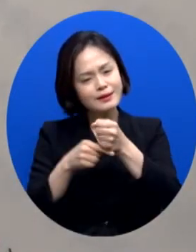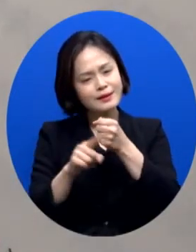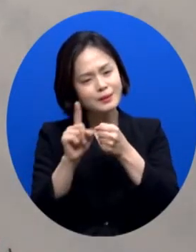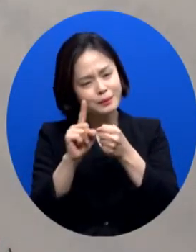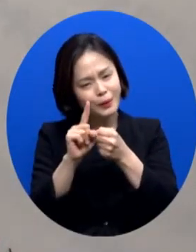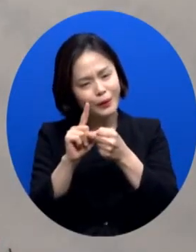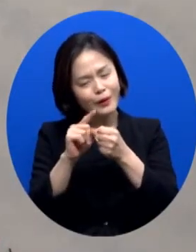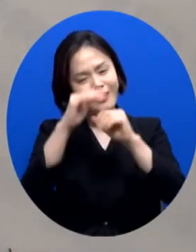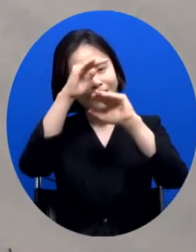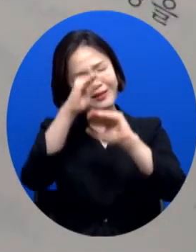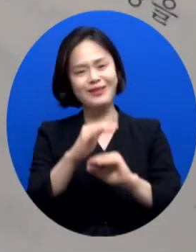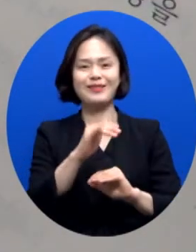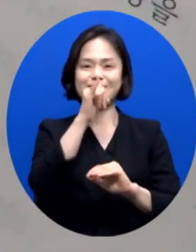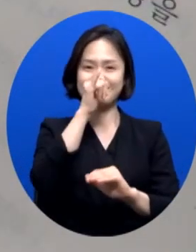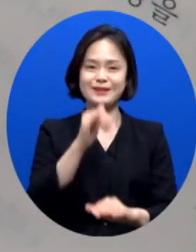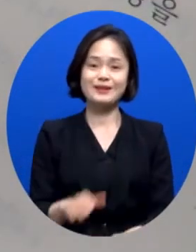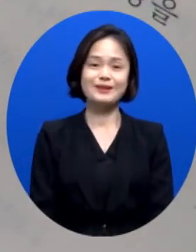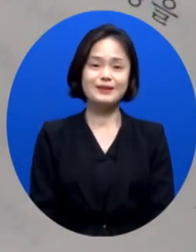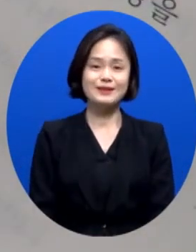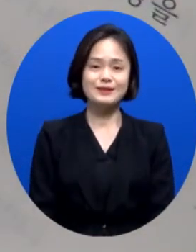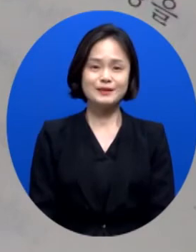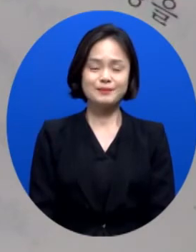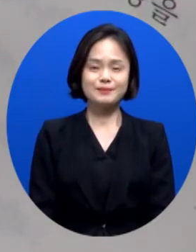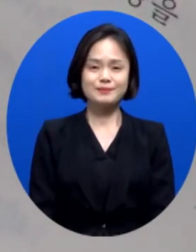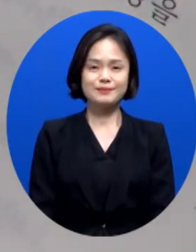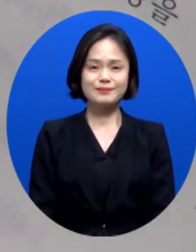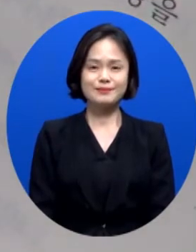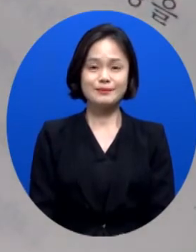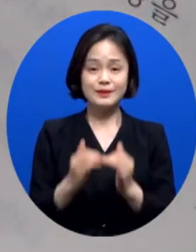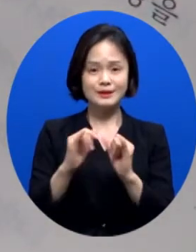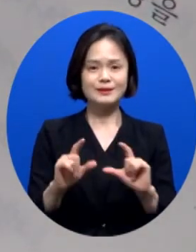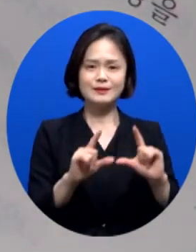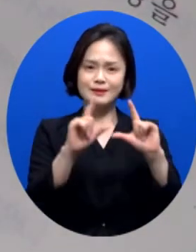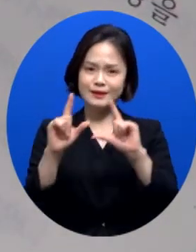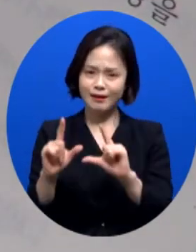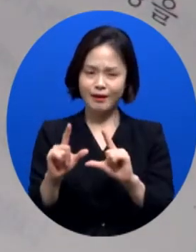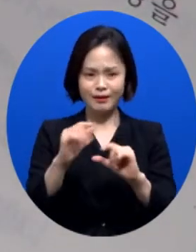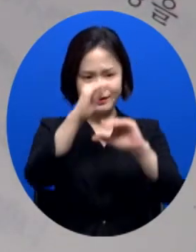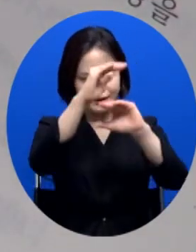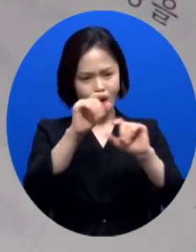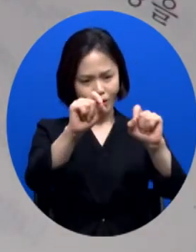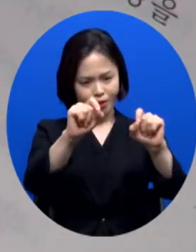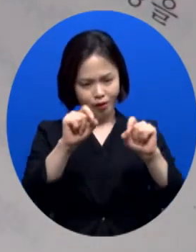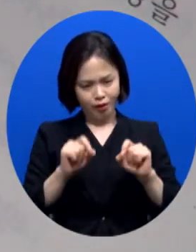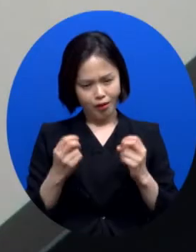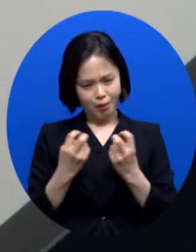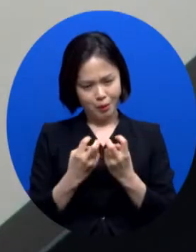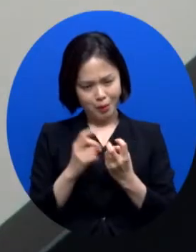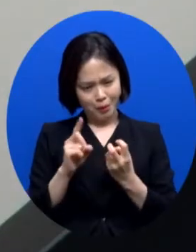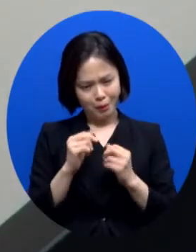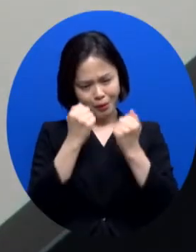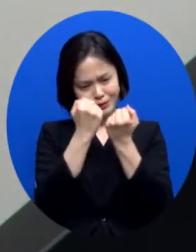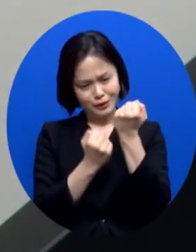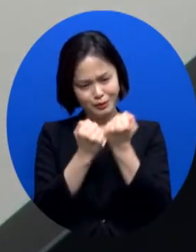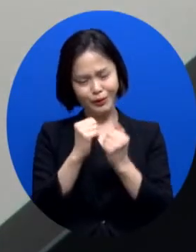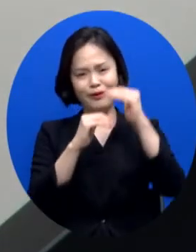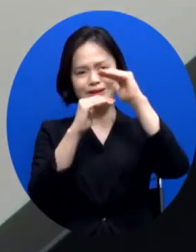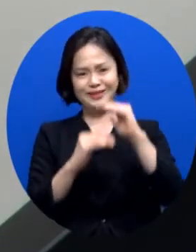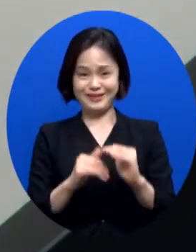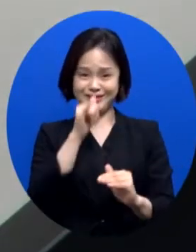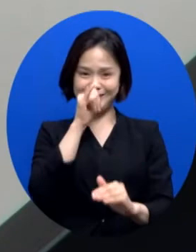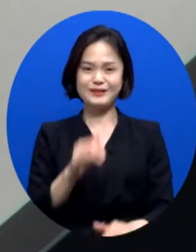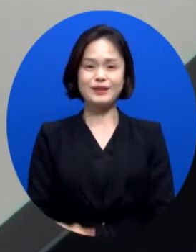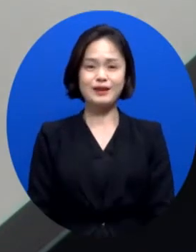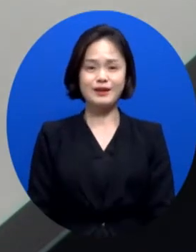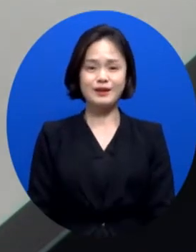것인지 풀어냈습니다. 또 어떻게 우리 삶에 접목시켜야 한지도 설명합니다. 절망 가득한